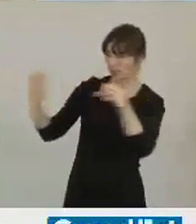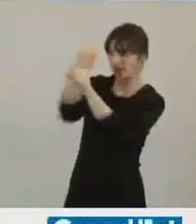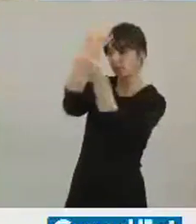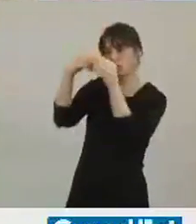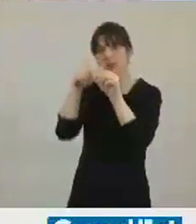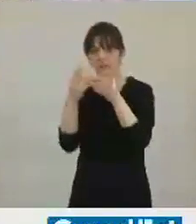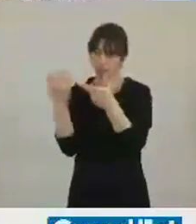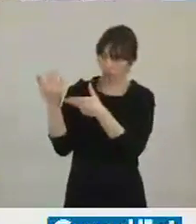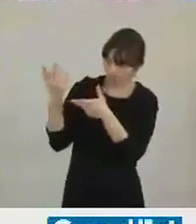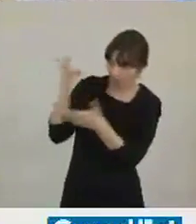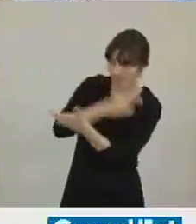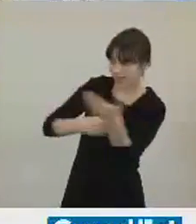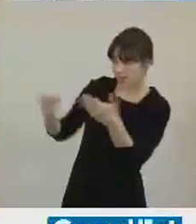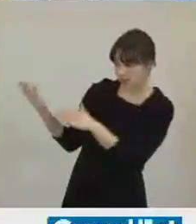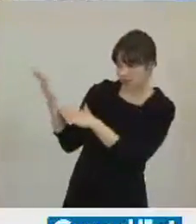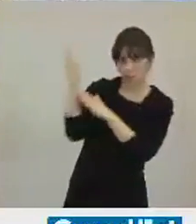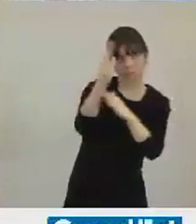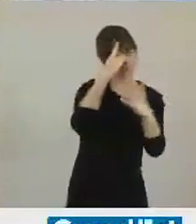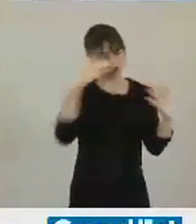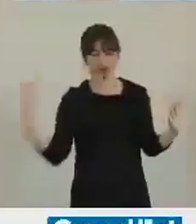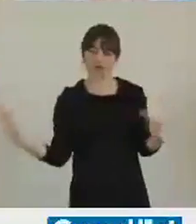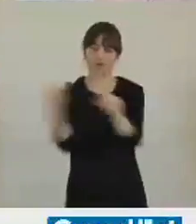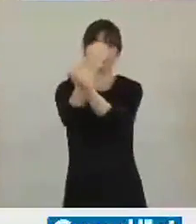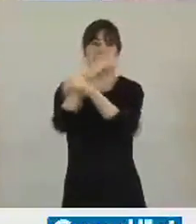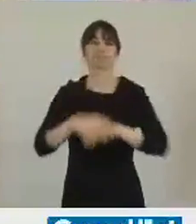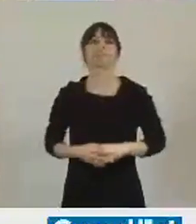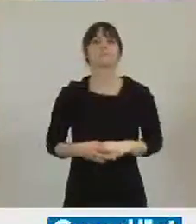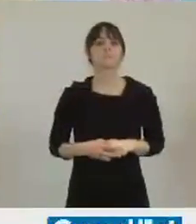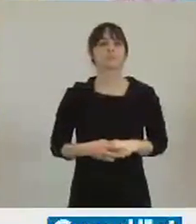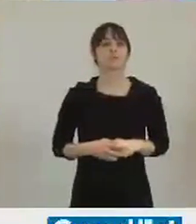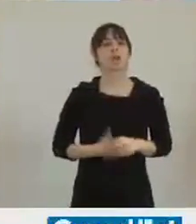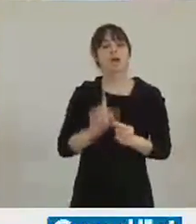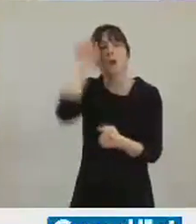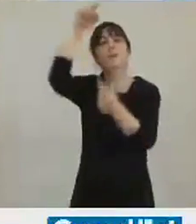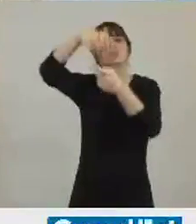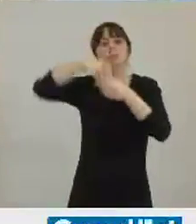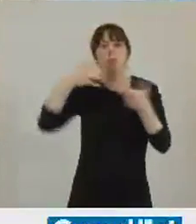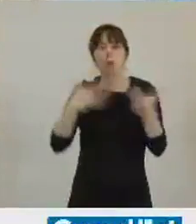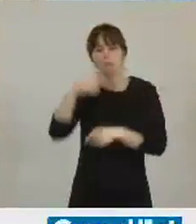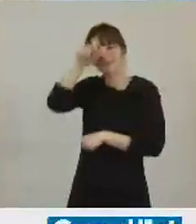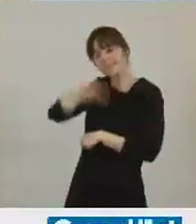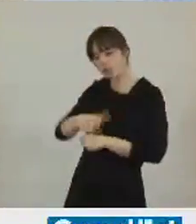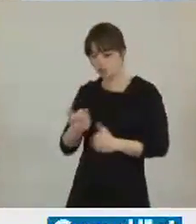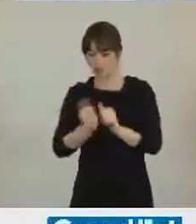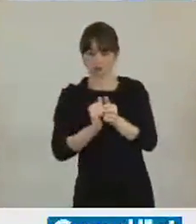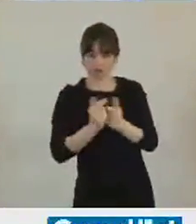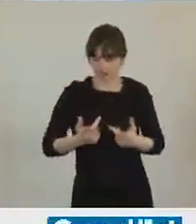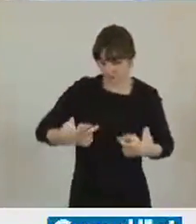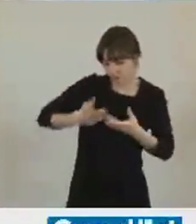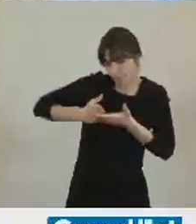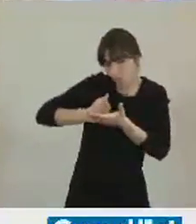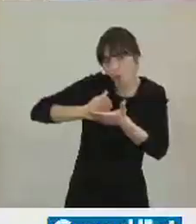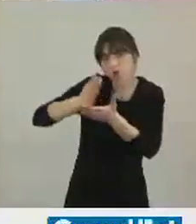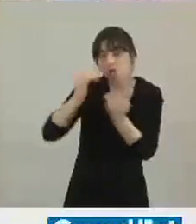qui gagne. Elle inscrit au cœur de son ambition le projet de vie du sportif, quel que soit son niveau,